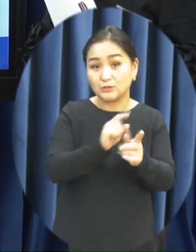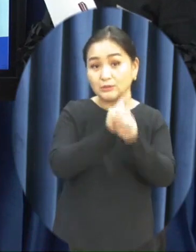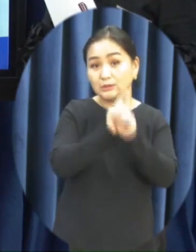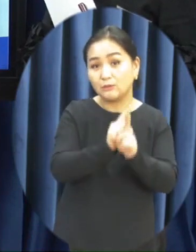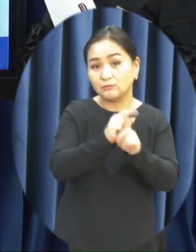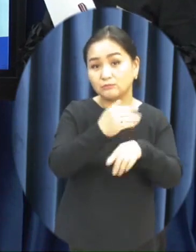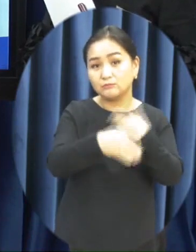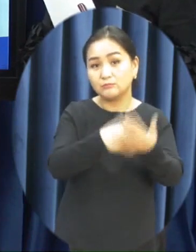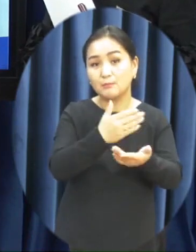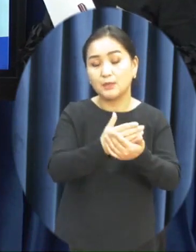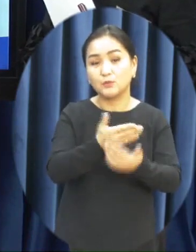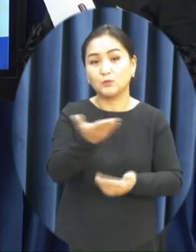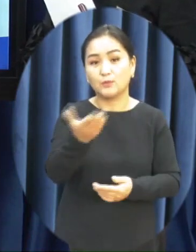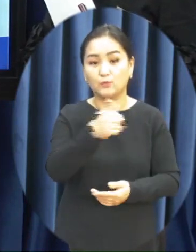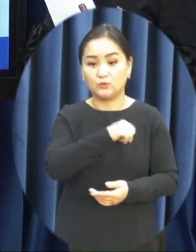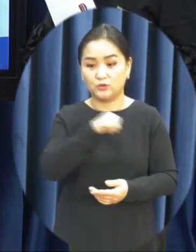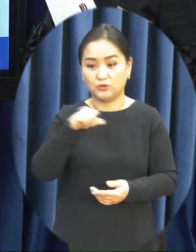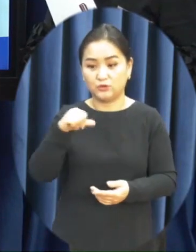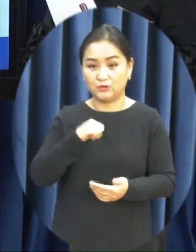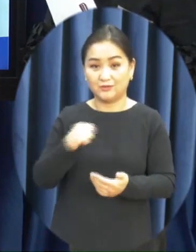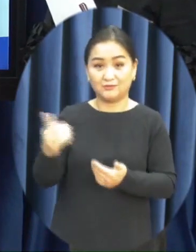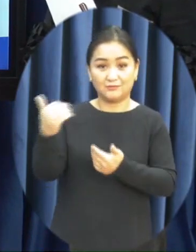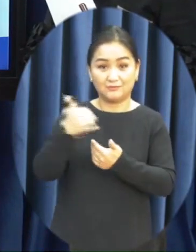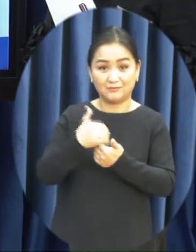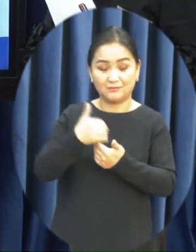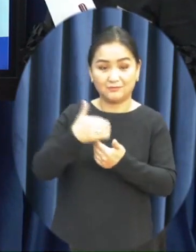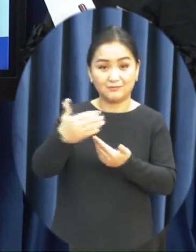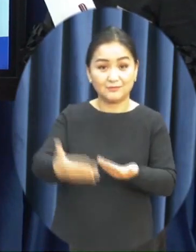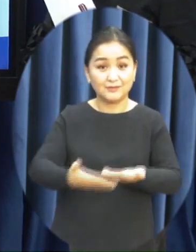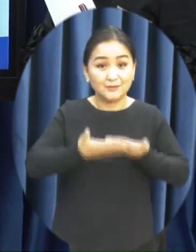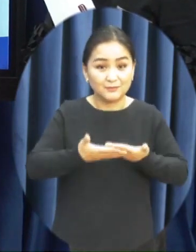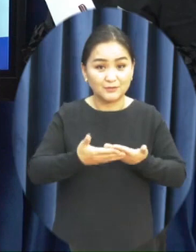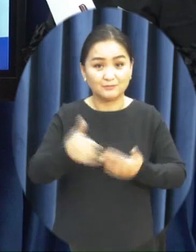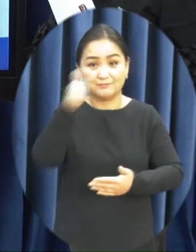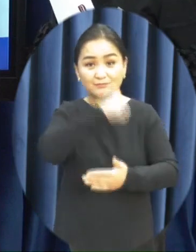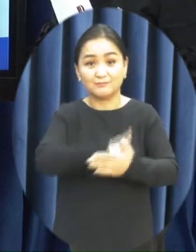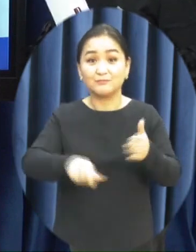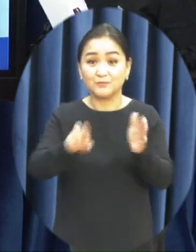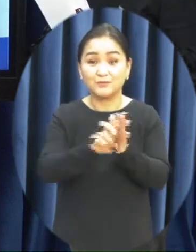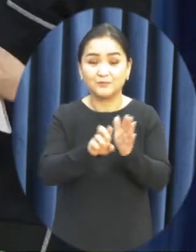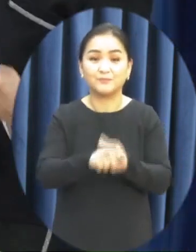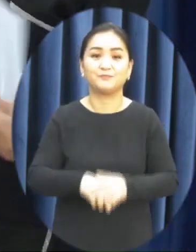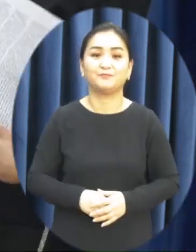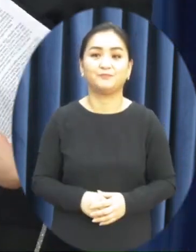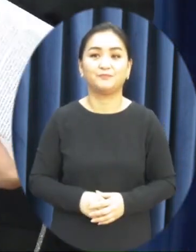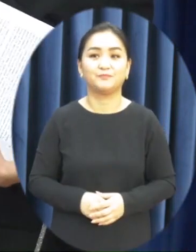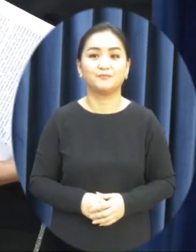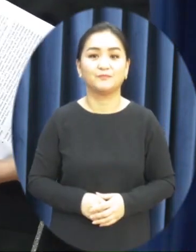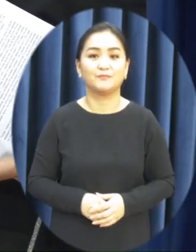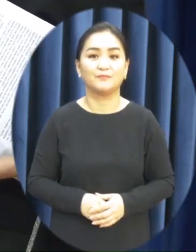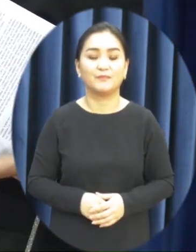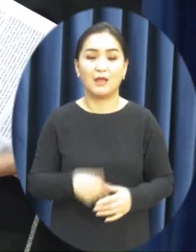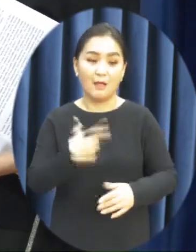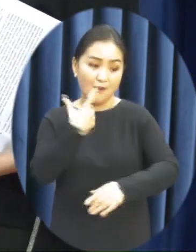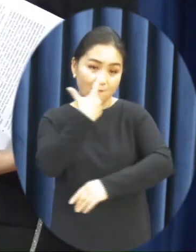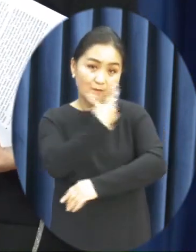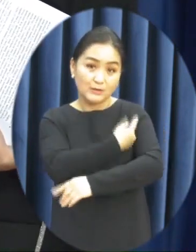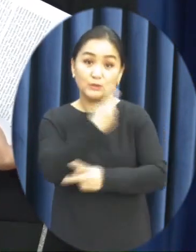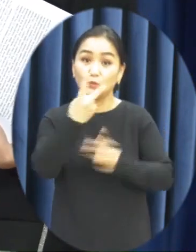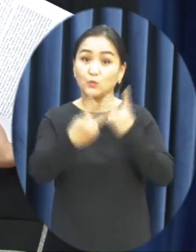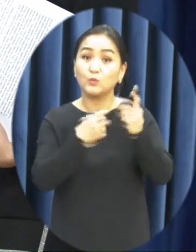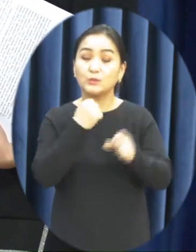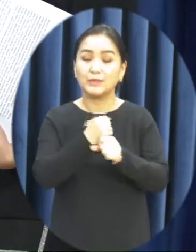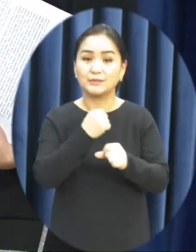ཁགན ཁགས ཁགས སུས ལས སྤྱི ཚུགས གས ཁགས ཆད ཁགས སུག འགས སྡིང ཁེད ཁག གས སུངོག